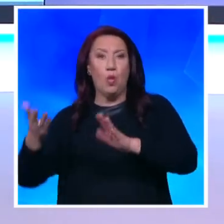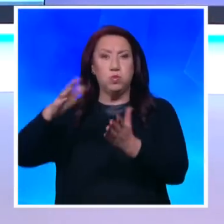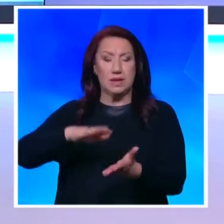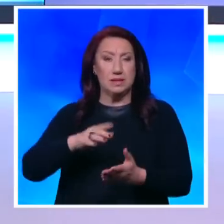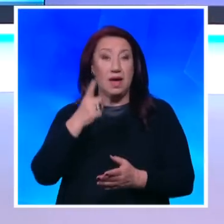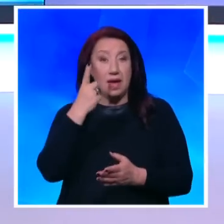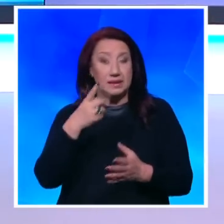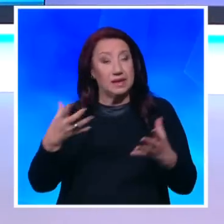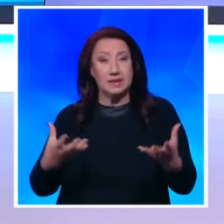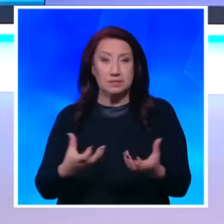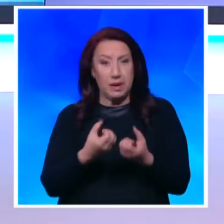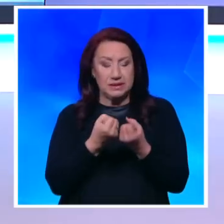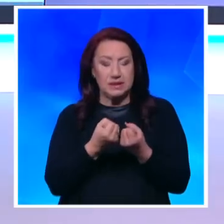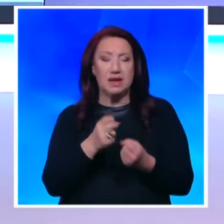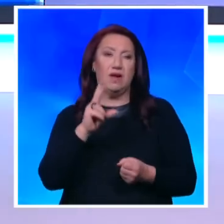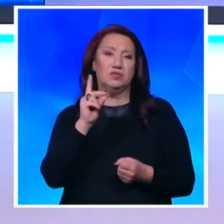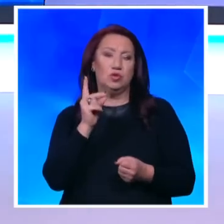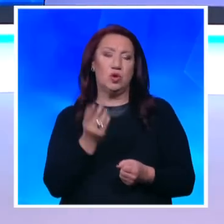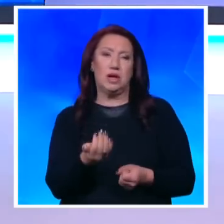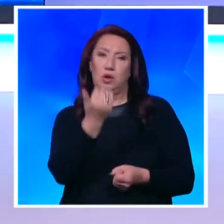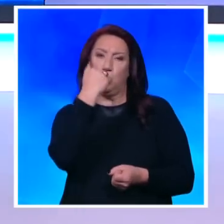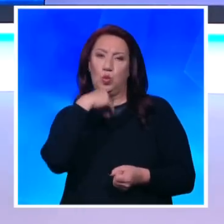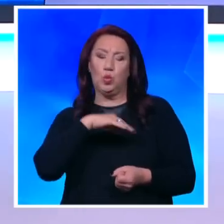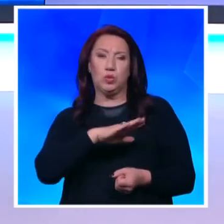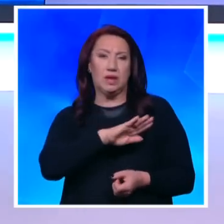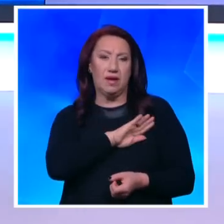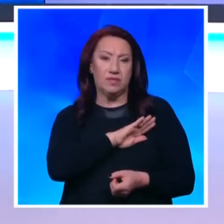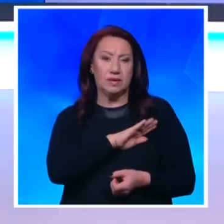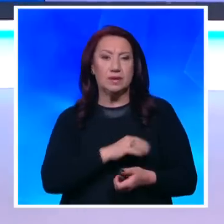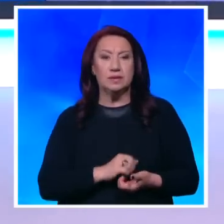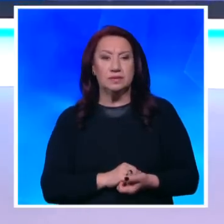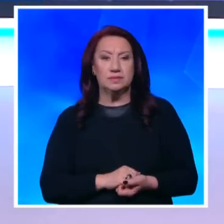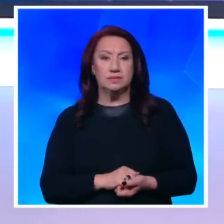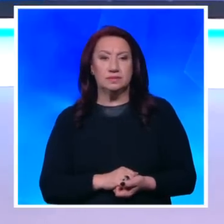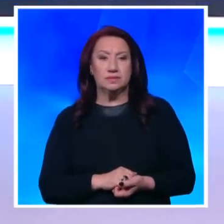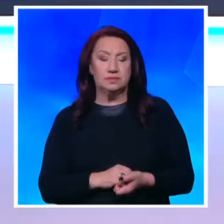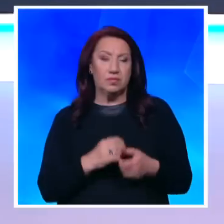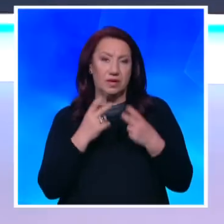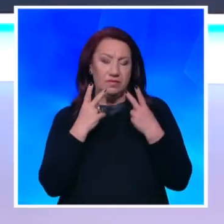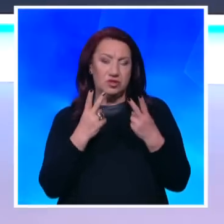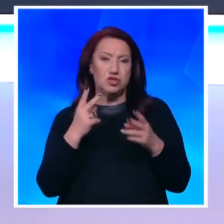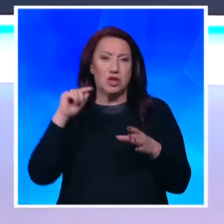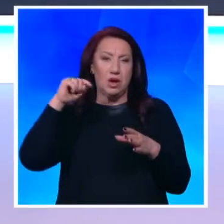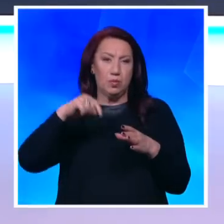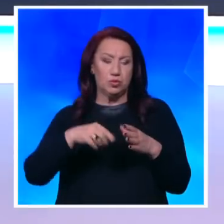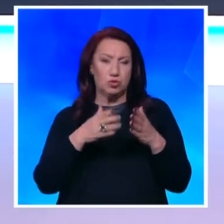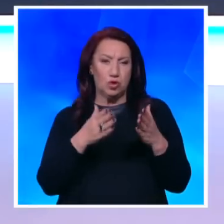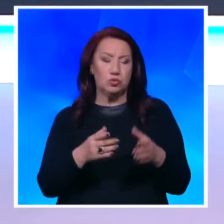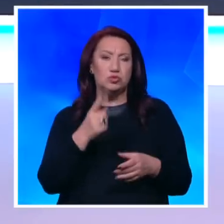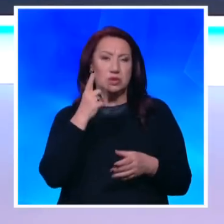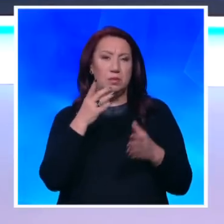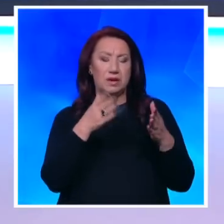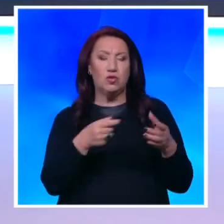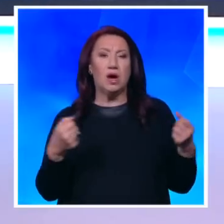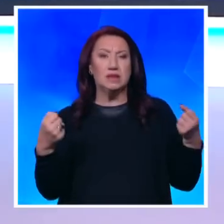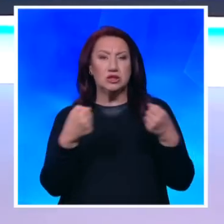загина. Подробностите от репортерите на BTV, първо към Ивелина Драгнева и трагедията на столичния булевард